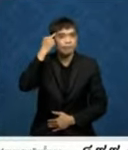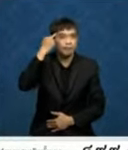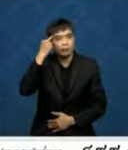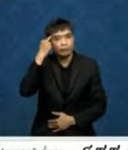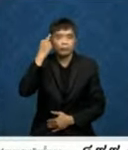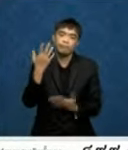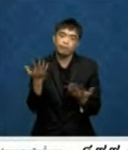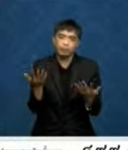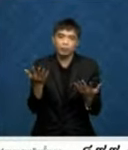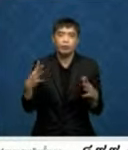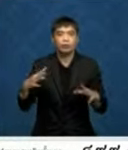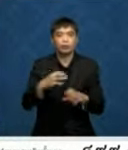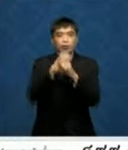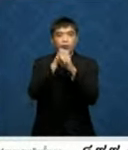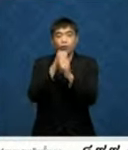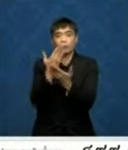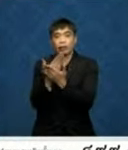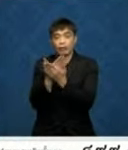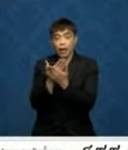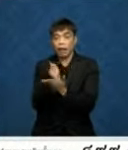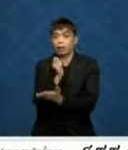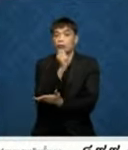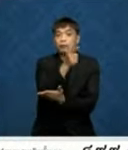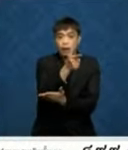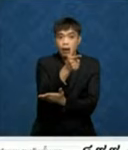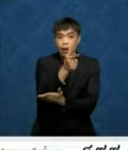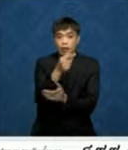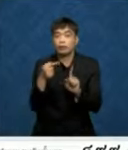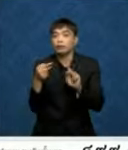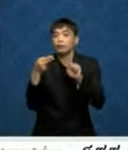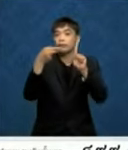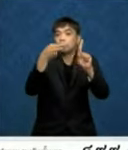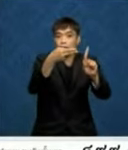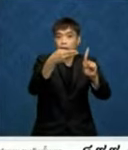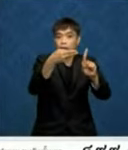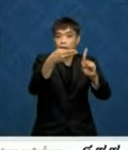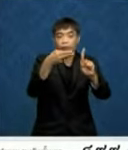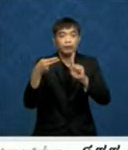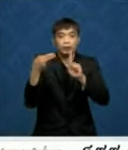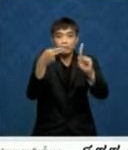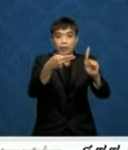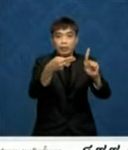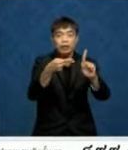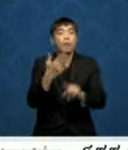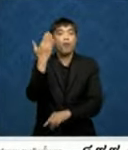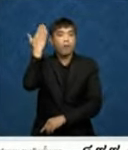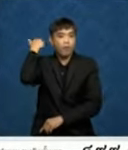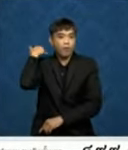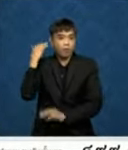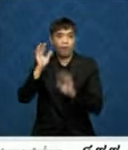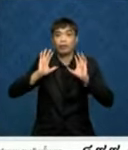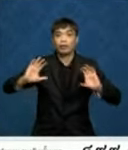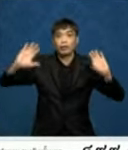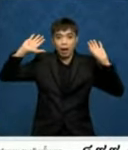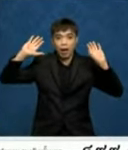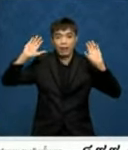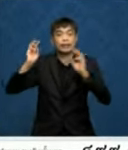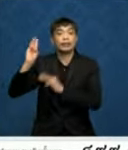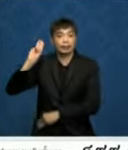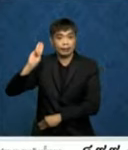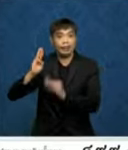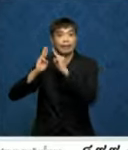ก็สรุปได้ว่าการแจกเงินดิจิตอล 10,000 บาทเนี่ยมันเป็นสัญญาให้ท่านประธานเพราะรัฐบาลเนี่ยบอกว่าจะให้เงินประชาชนคนละ 10,000 บา